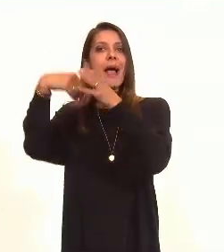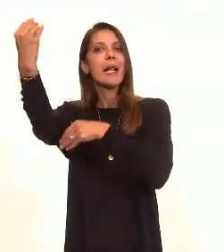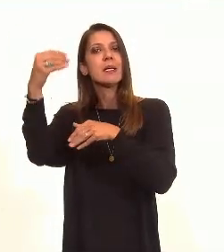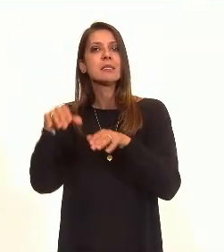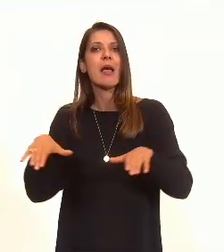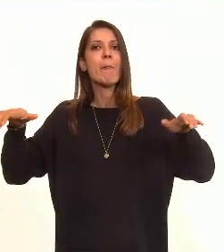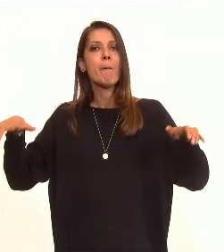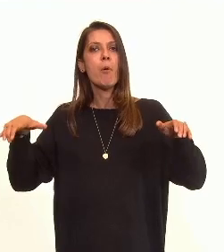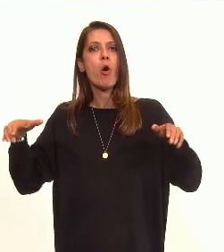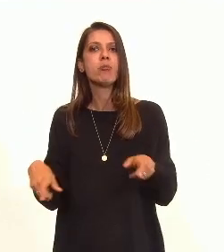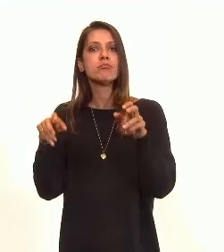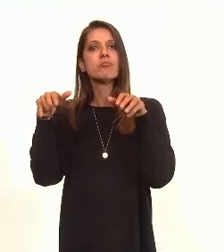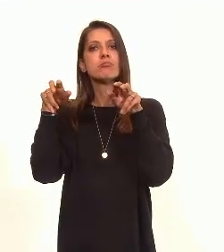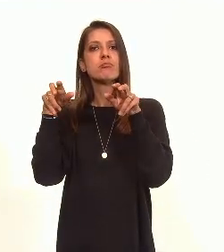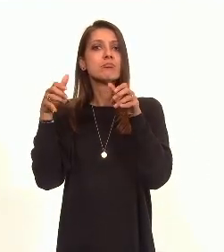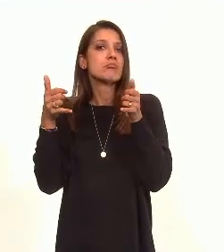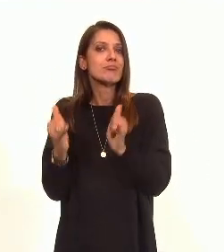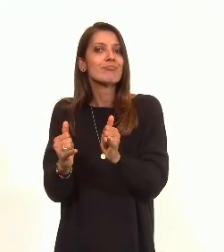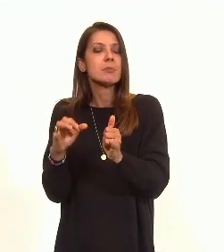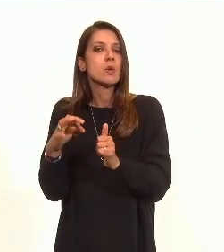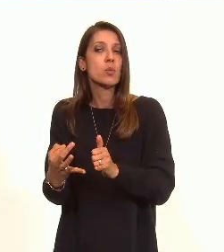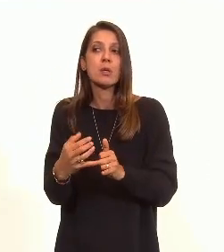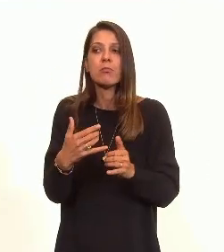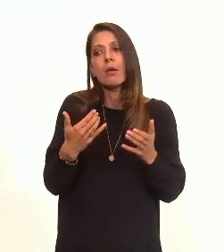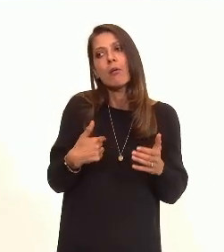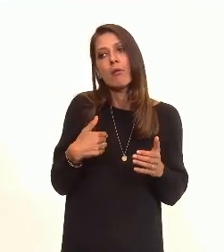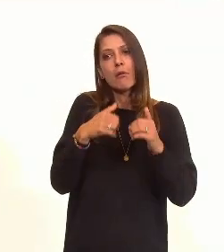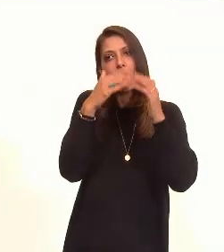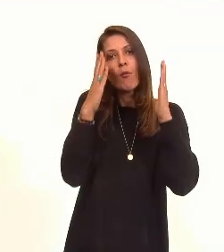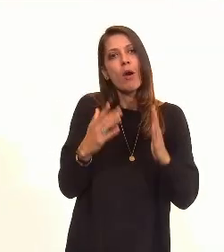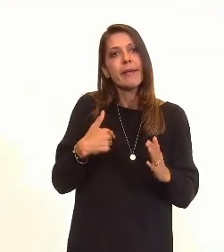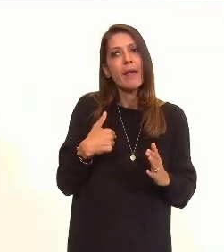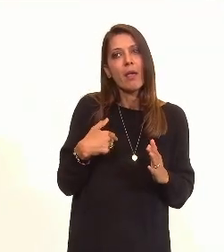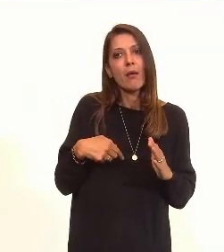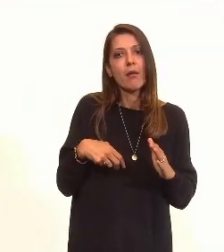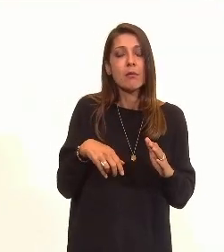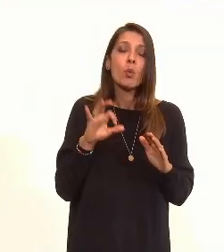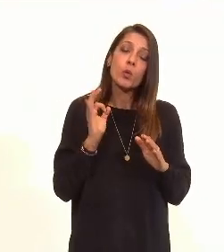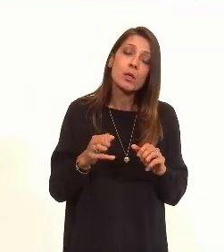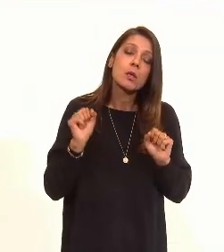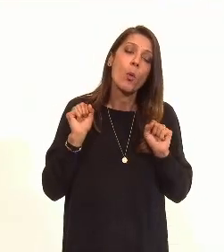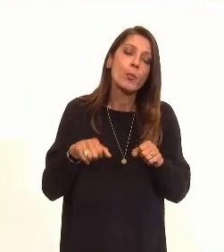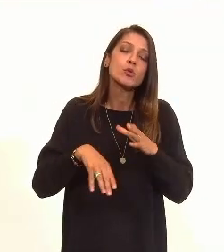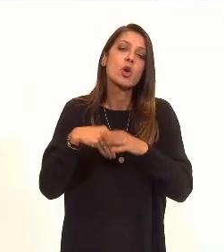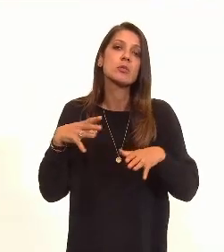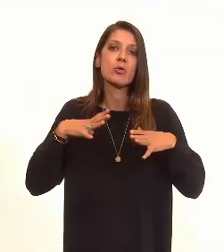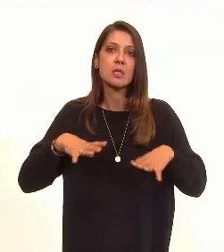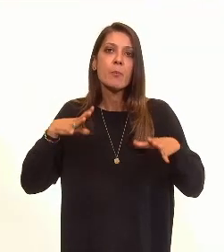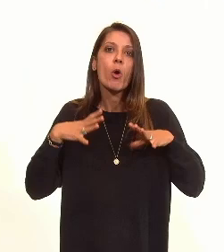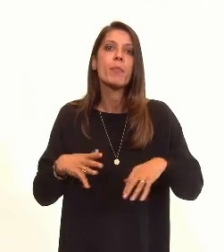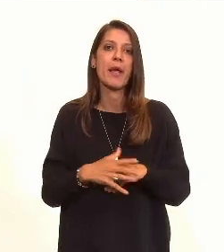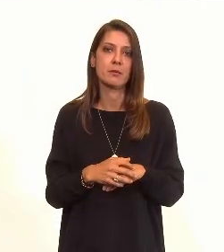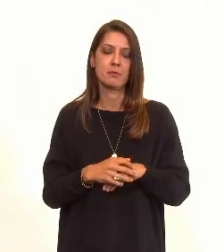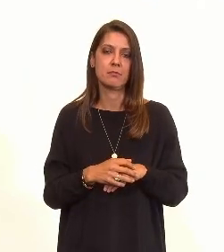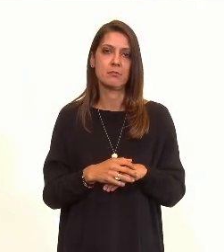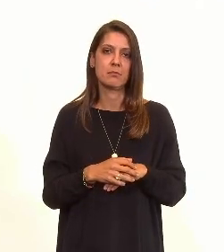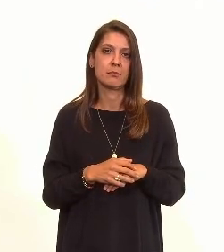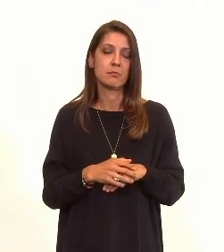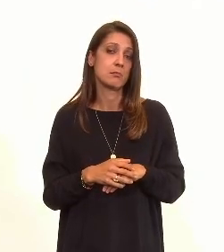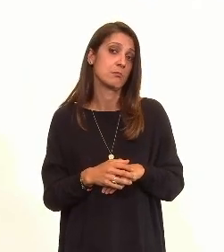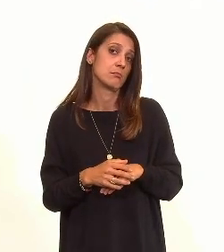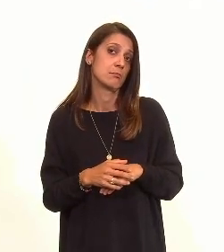un foyer où nous pouvons sortir comme nous voulons. Nous avons des promenades. Je suis